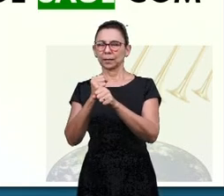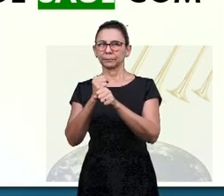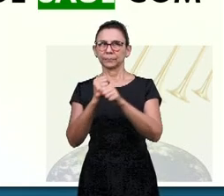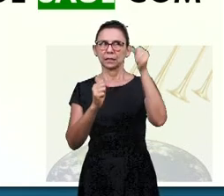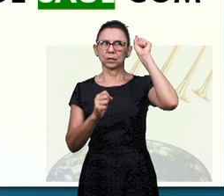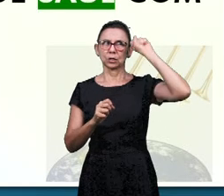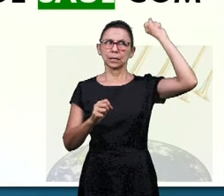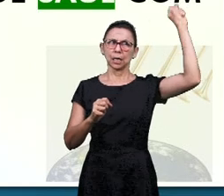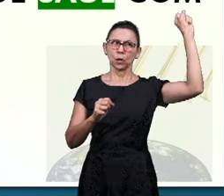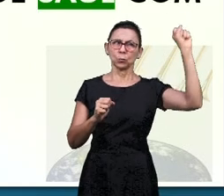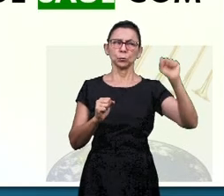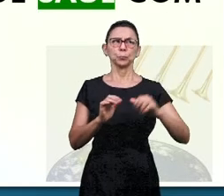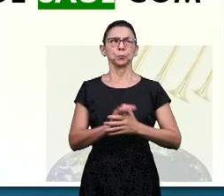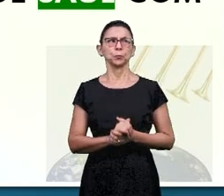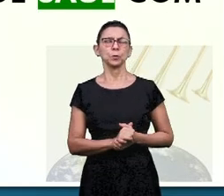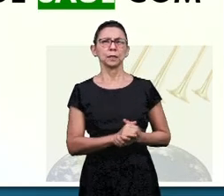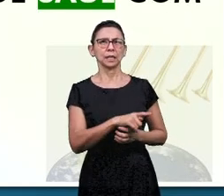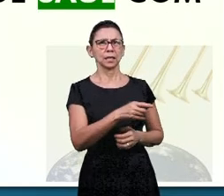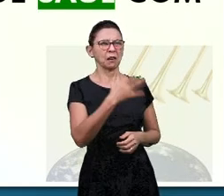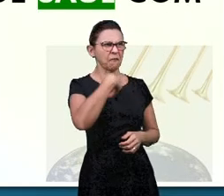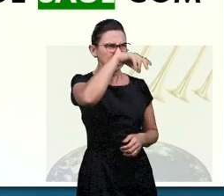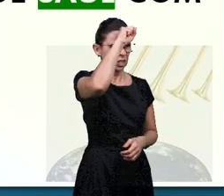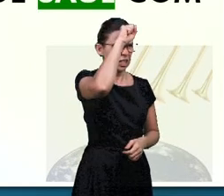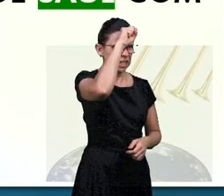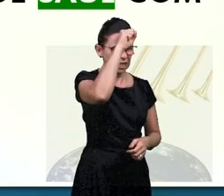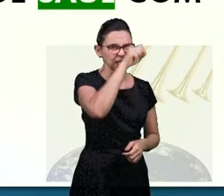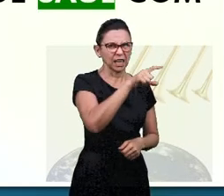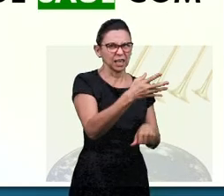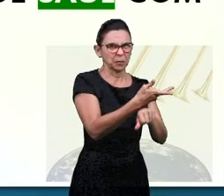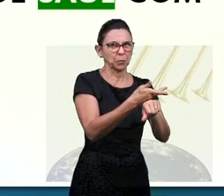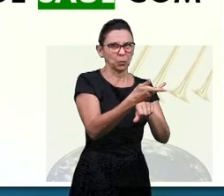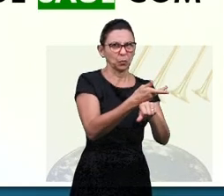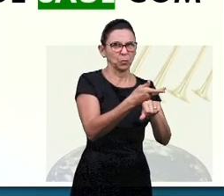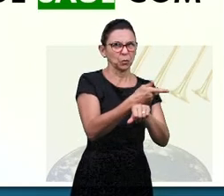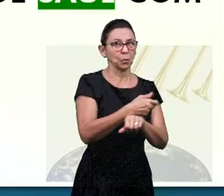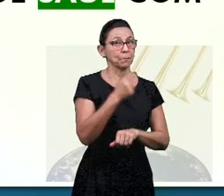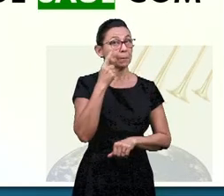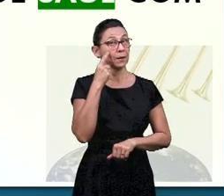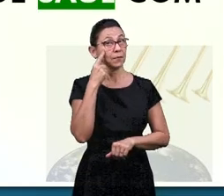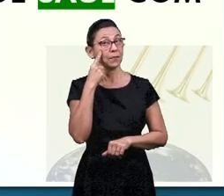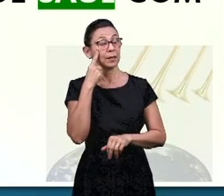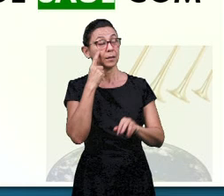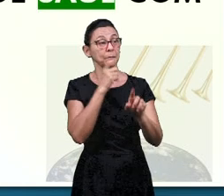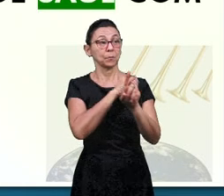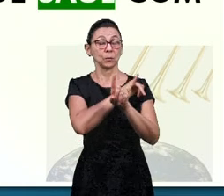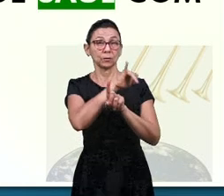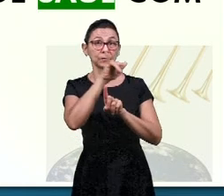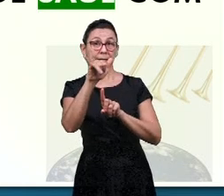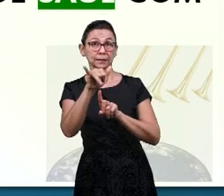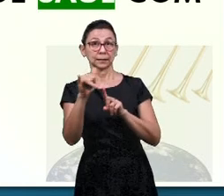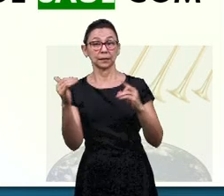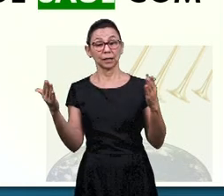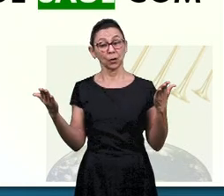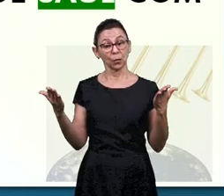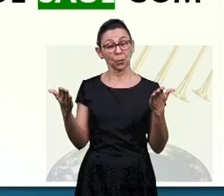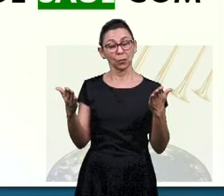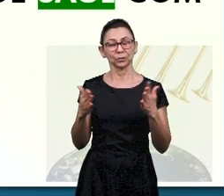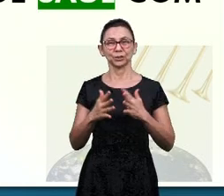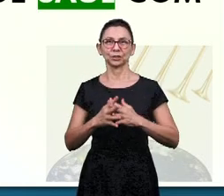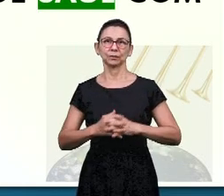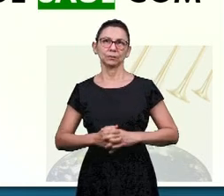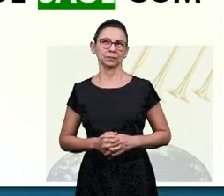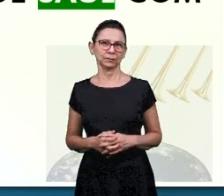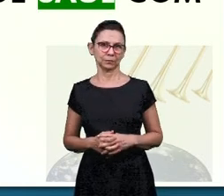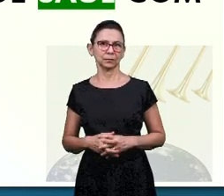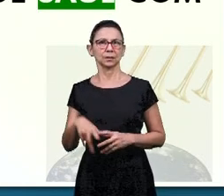la pythonise en prenant en compte l'aspect prophétique appliqué à nos jours. Donc, vous allez étudier